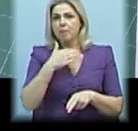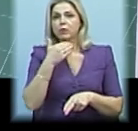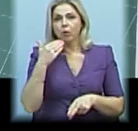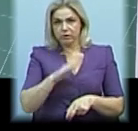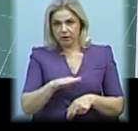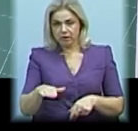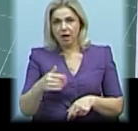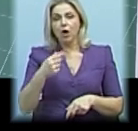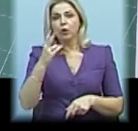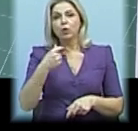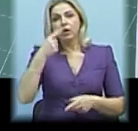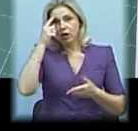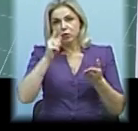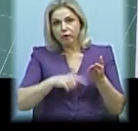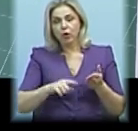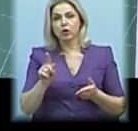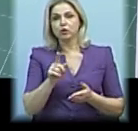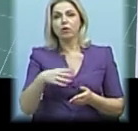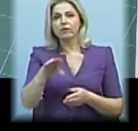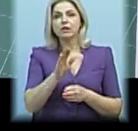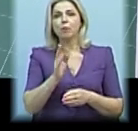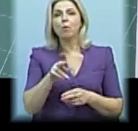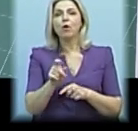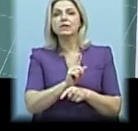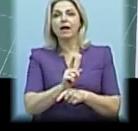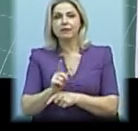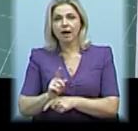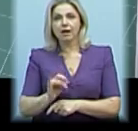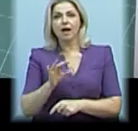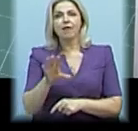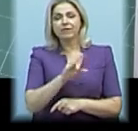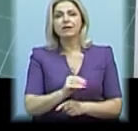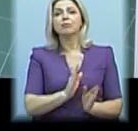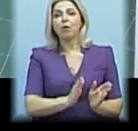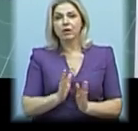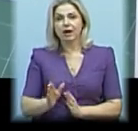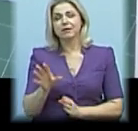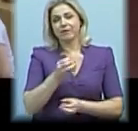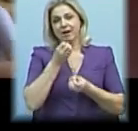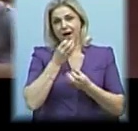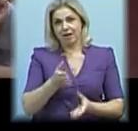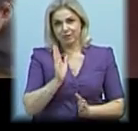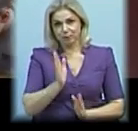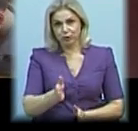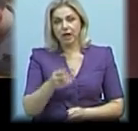за новим стандартом, і ми все, скажімо так, утрясемо, і все у нас буде гаразд.